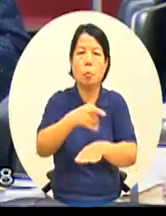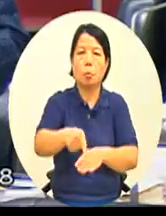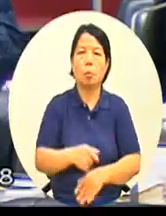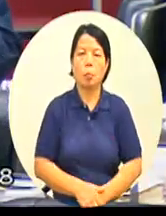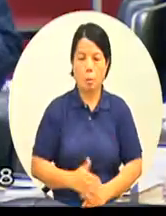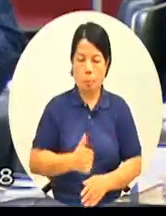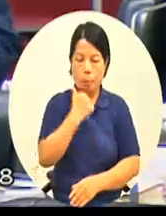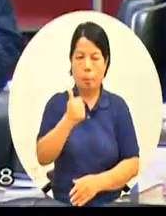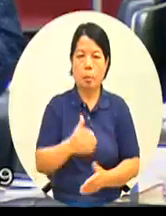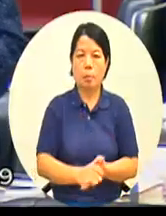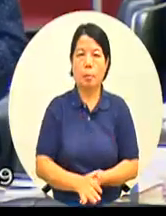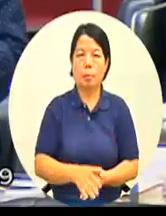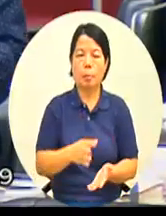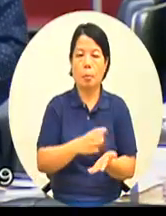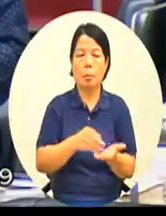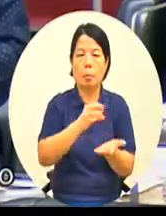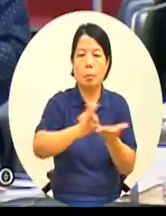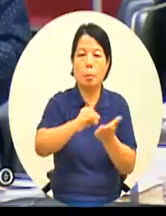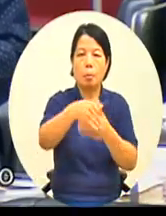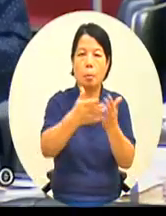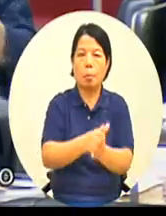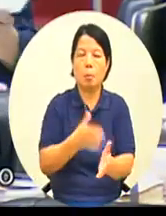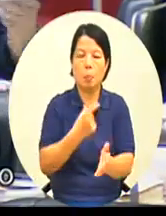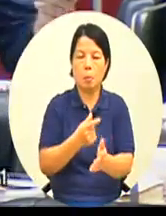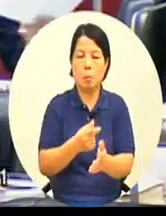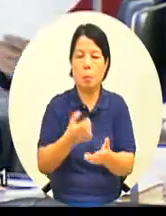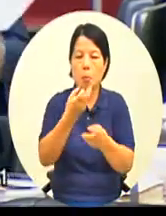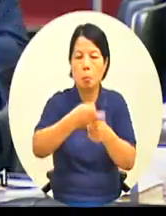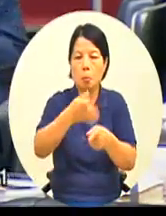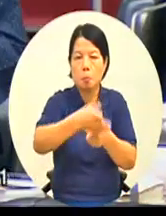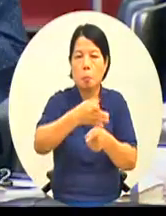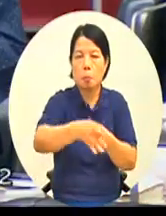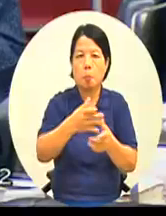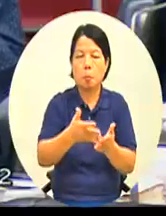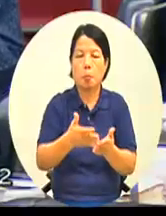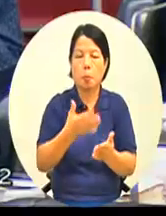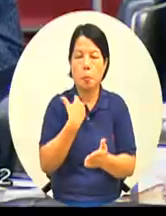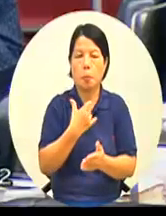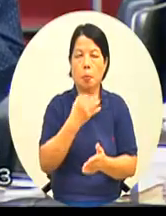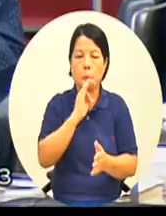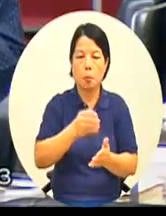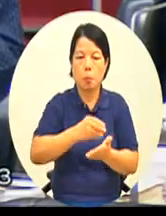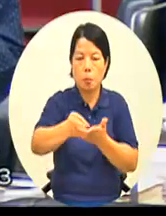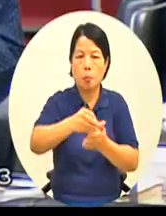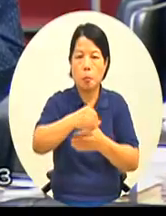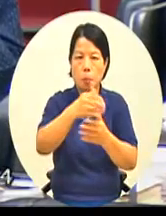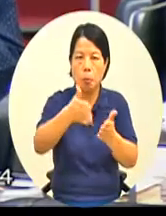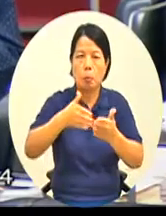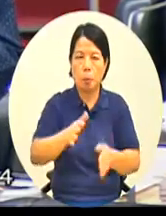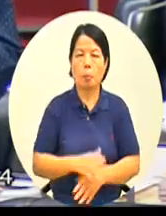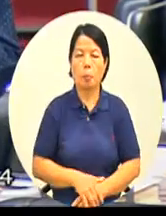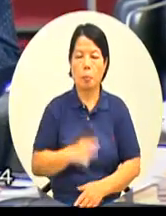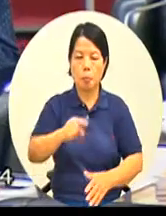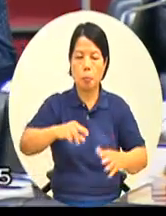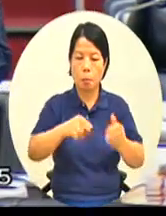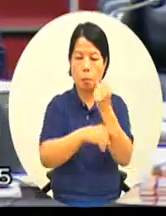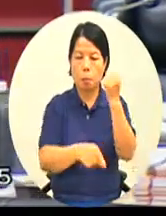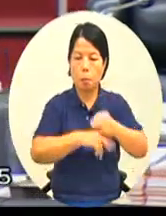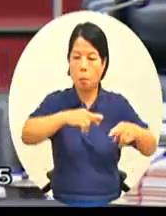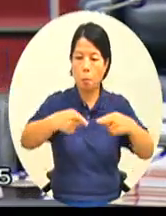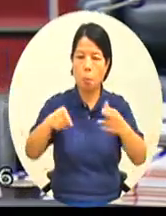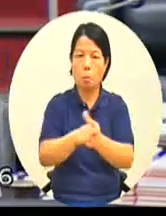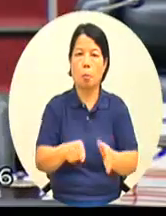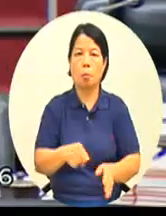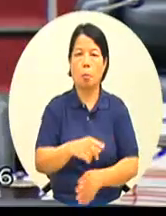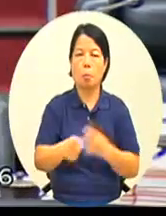际上确实是像你们讲，应该要分期或者是分额度去提拨。也就是在这个修法的时候，其实你